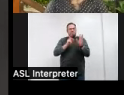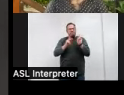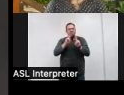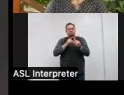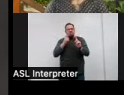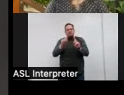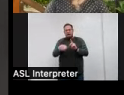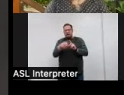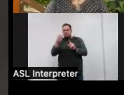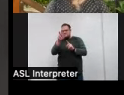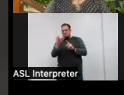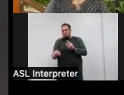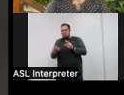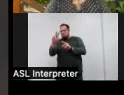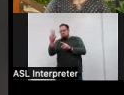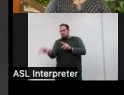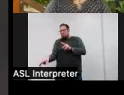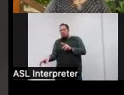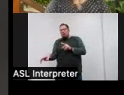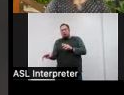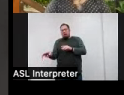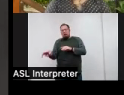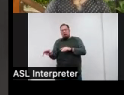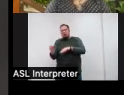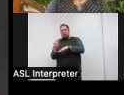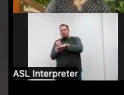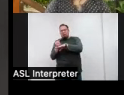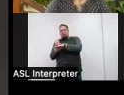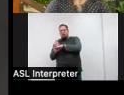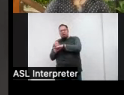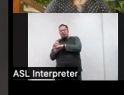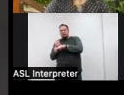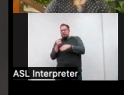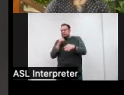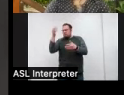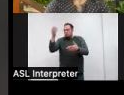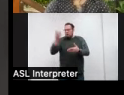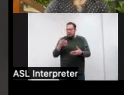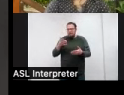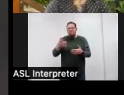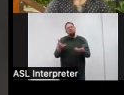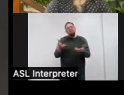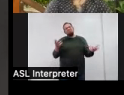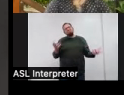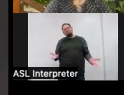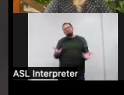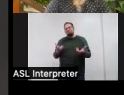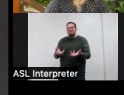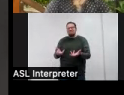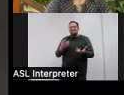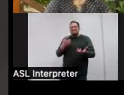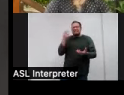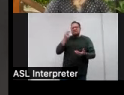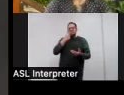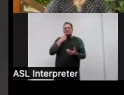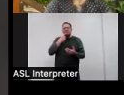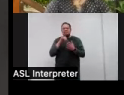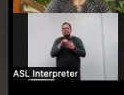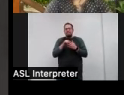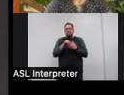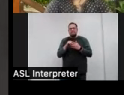مرئية تساعد في شرح تاريخ جزر المارشال وهذا مرتبط بجيش الاتحاد الأوروبي واختبار القنابل اختبار